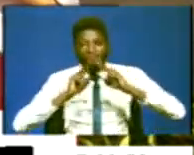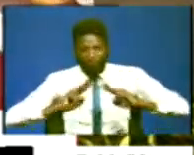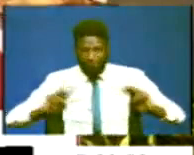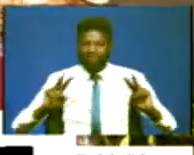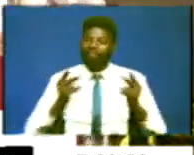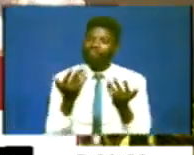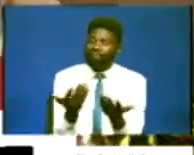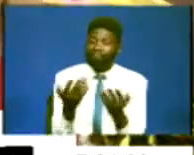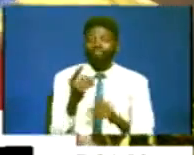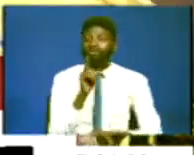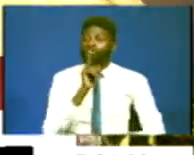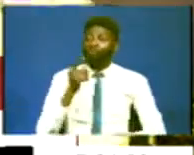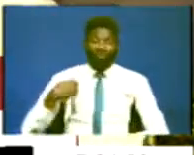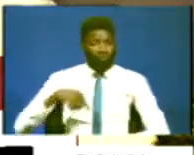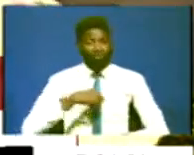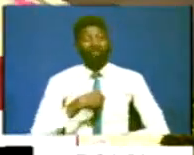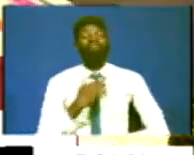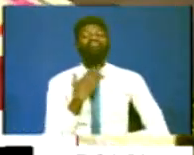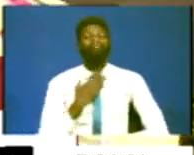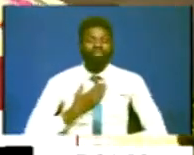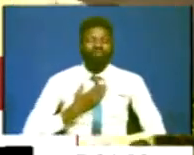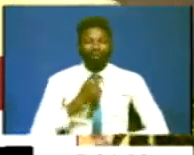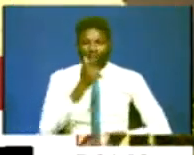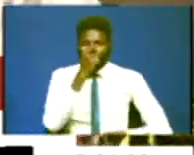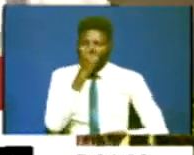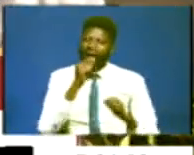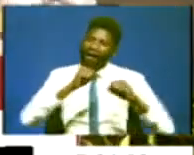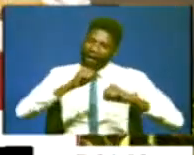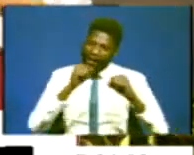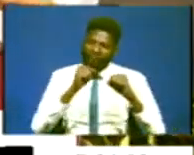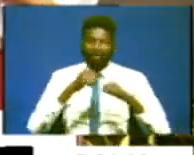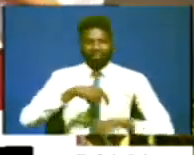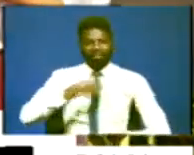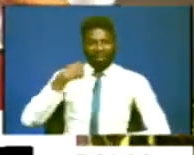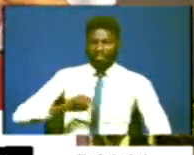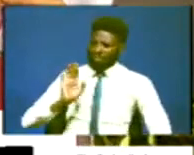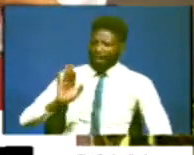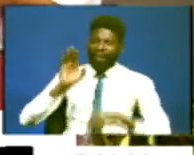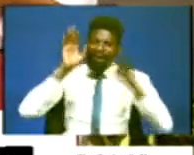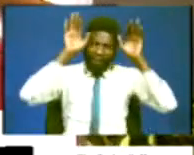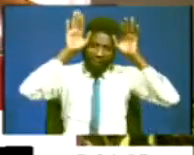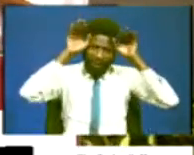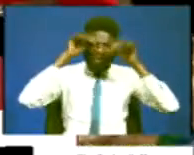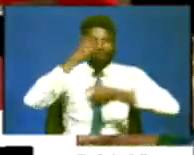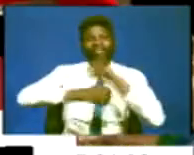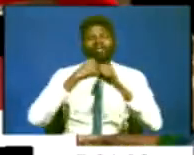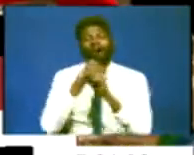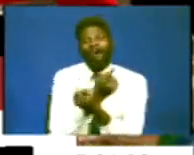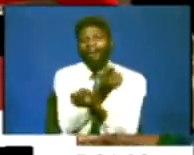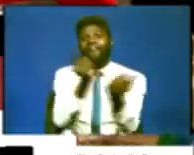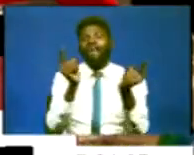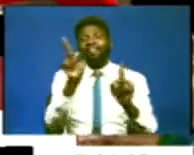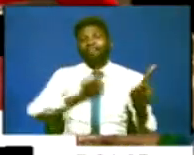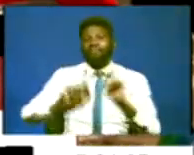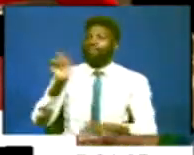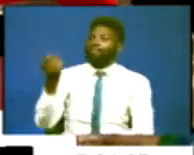we want to wish the happy Chinese rabbit year to all the Kenyan people. Utamaduni